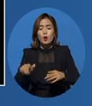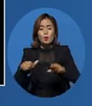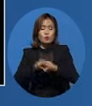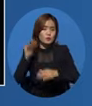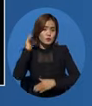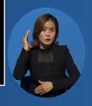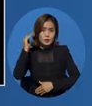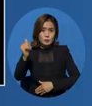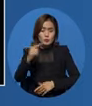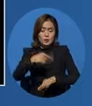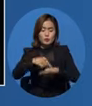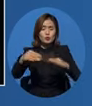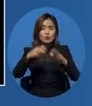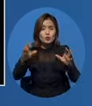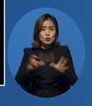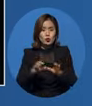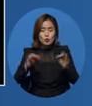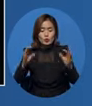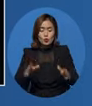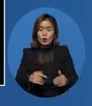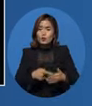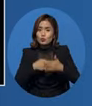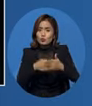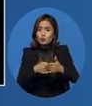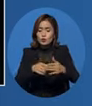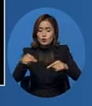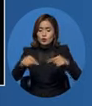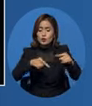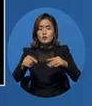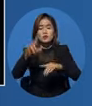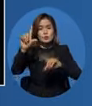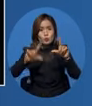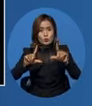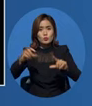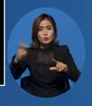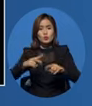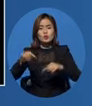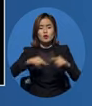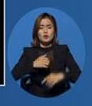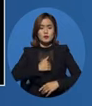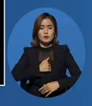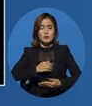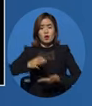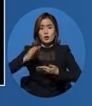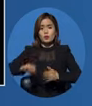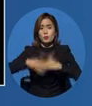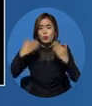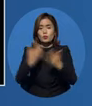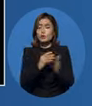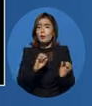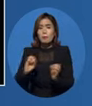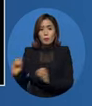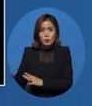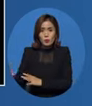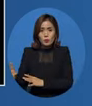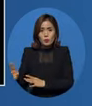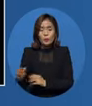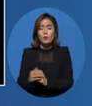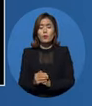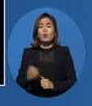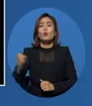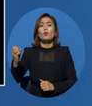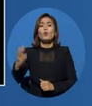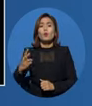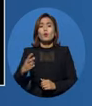정보와 민주당이 그동안 추구해온 정체성 정체성 같이 모두를 버리고 또